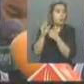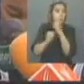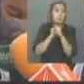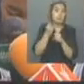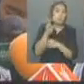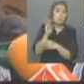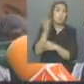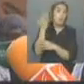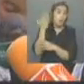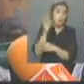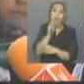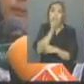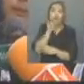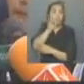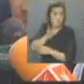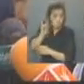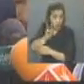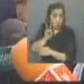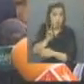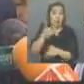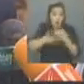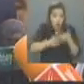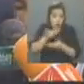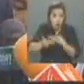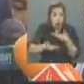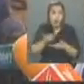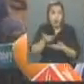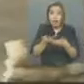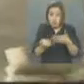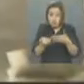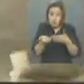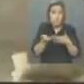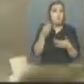นี่ยมันขึ้นมาตลอดเป็นแนวตั้งคล้ายๆเป็นเส้นตรงอะนะ